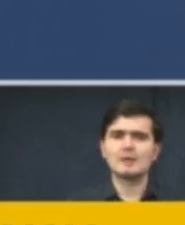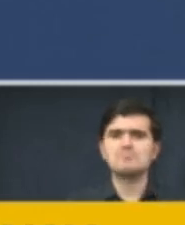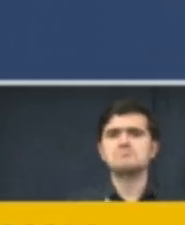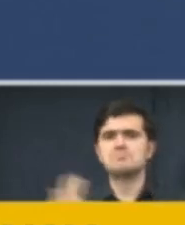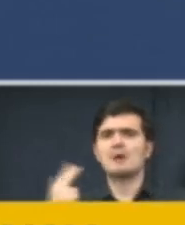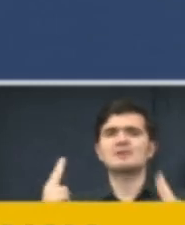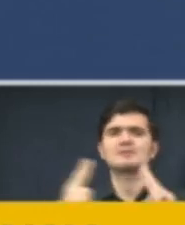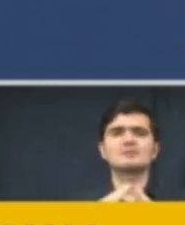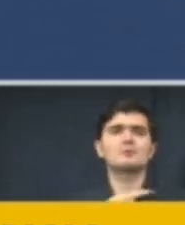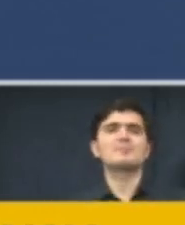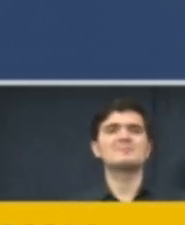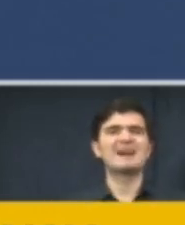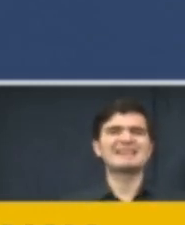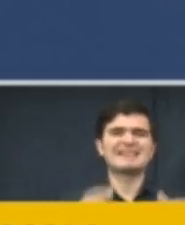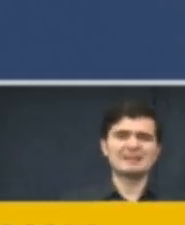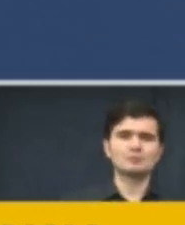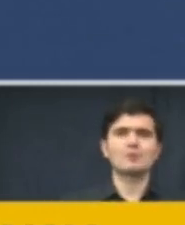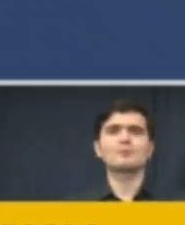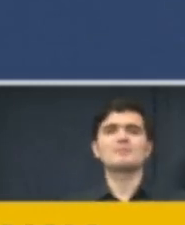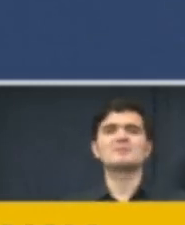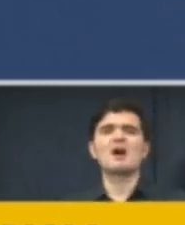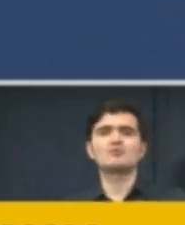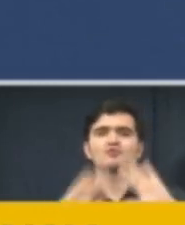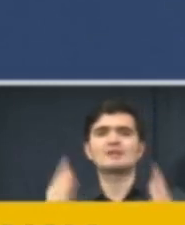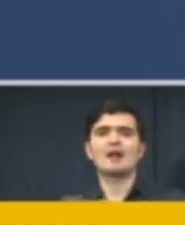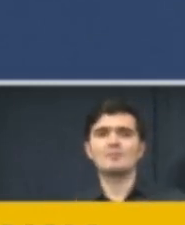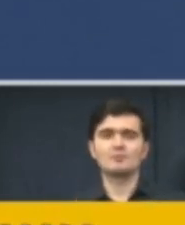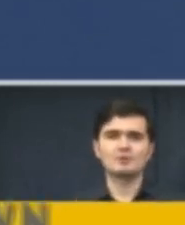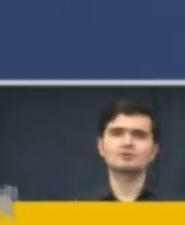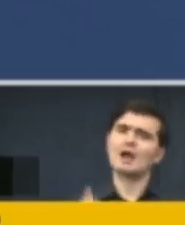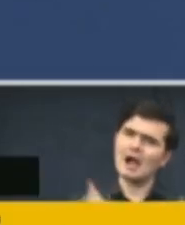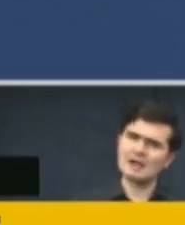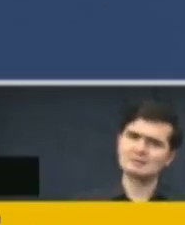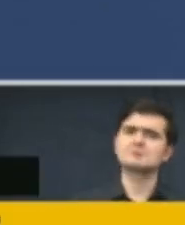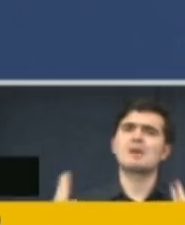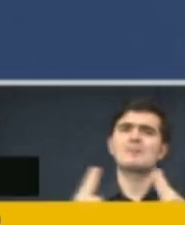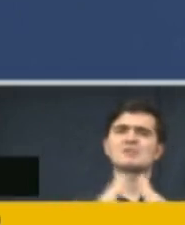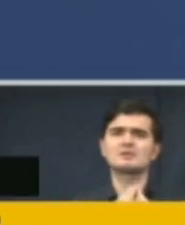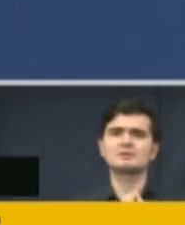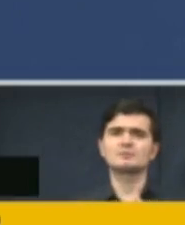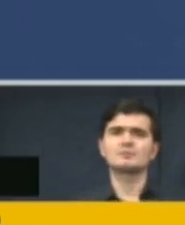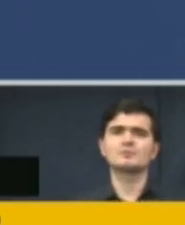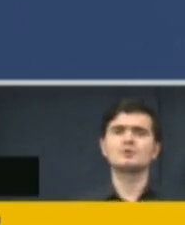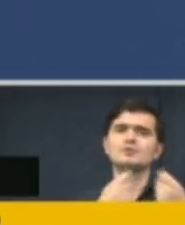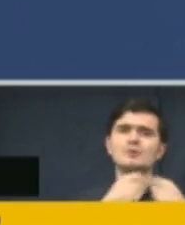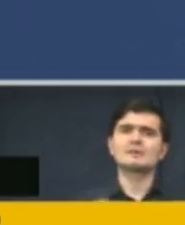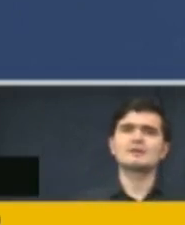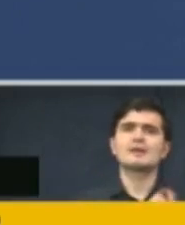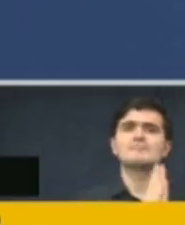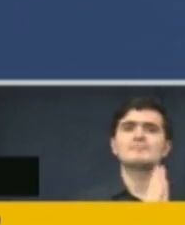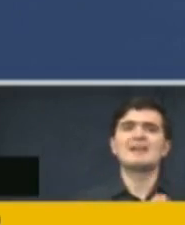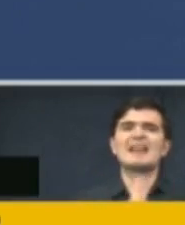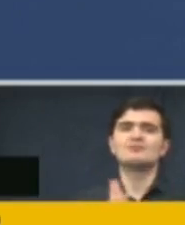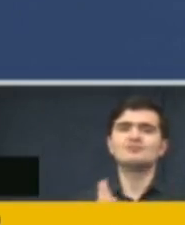cu primarii de sector și cu primarul general. Astăzi am avut o întâlnire cu cultele, cu toate cultele din